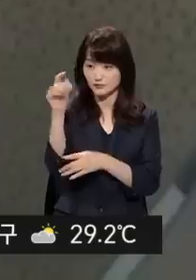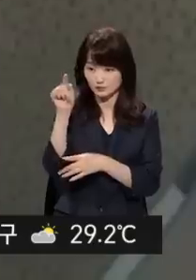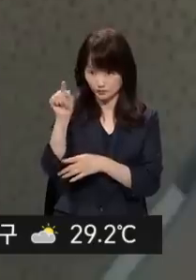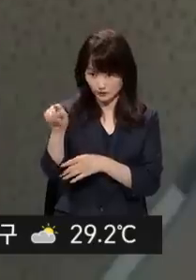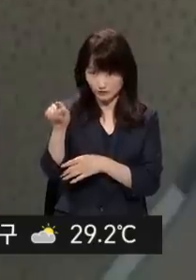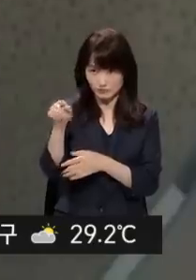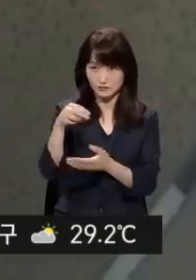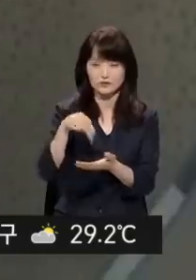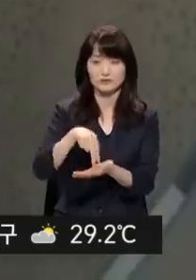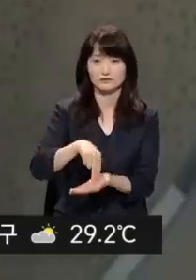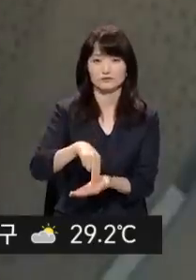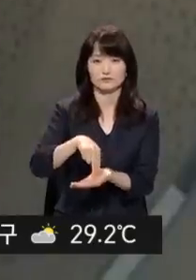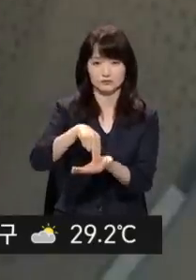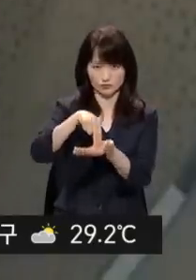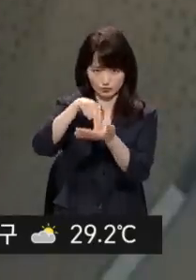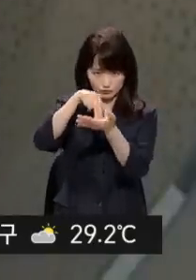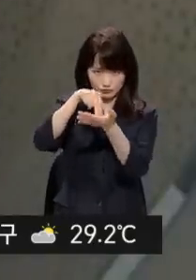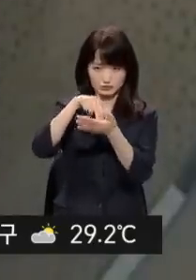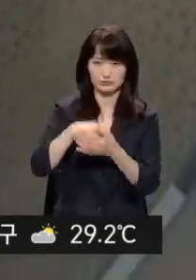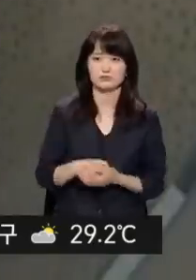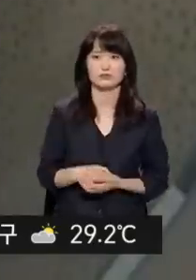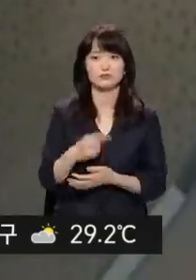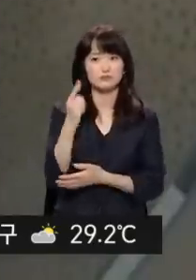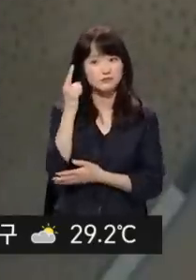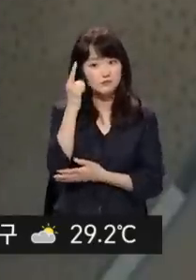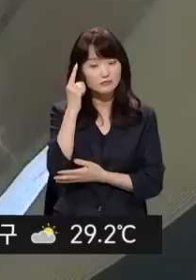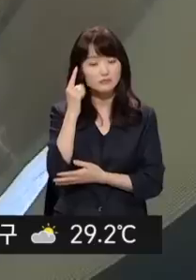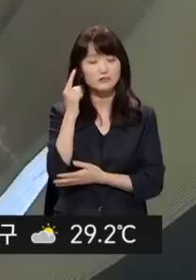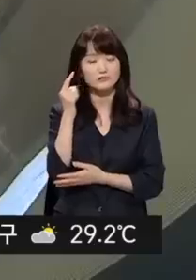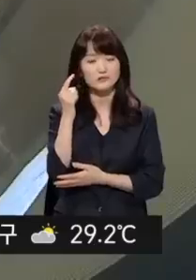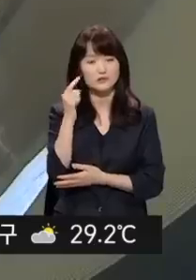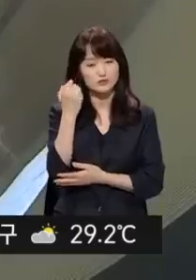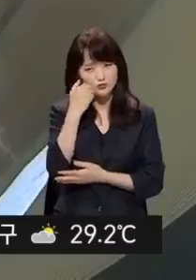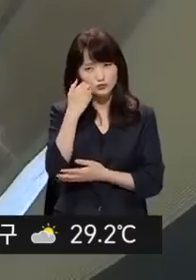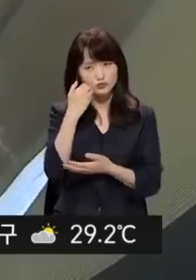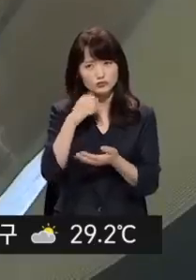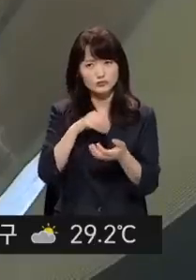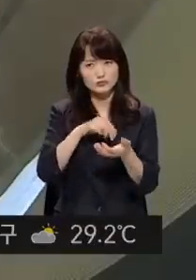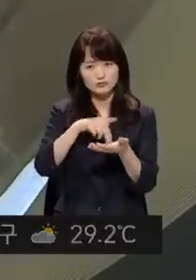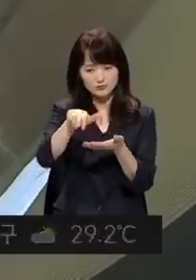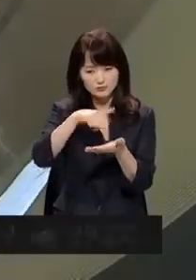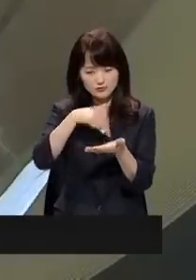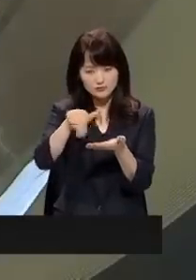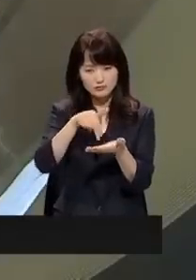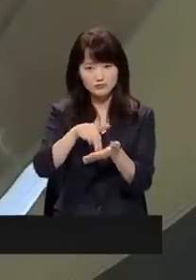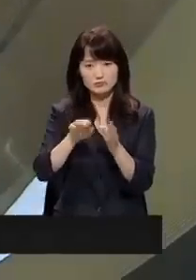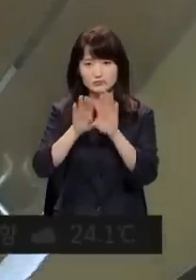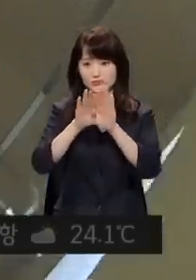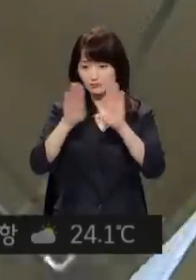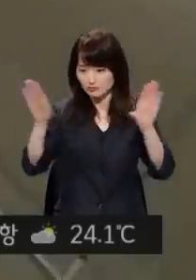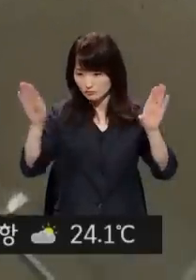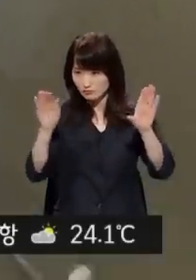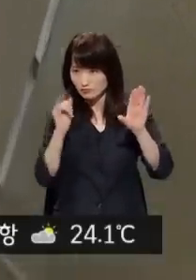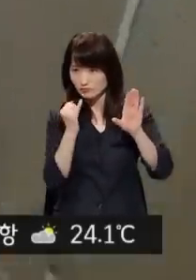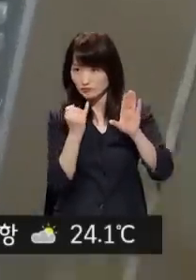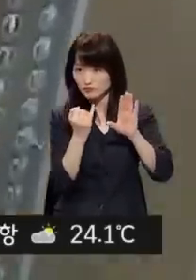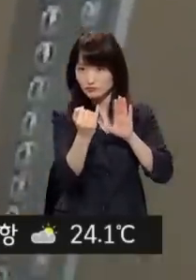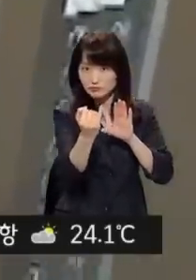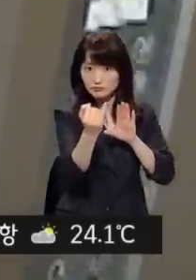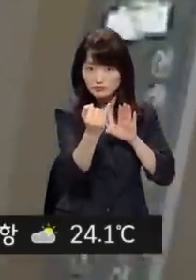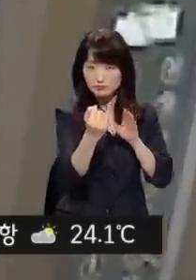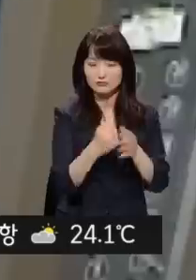버튼을 누릅니다 예 자 그리고 전화로 저렇게 누군가 대화를 하죠 자 엘베 문 열리고 내리더니 어 저기 보니까